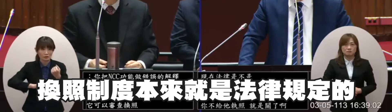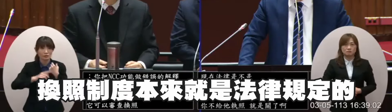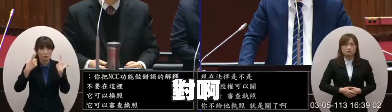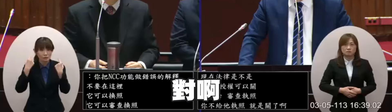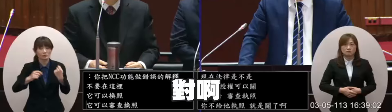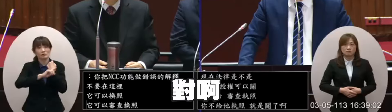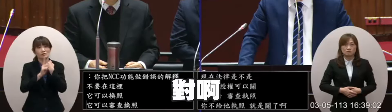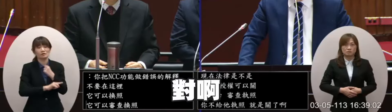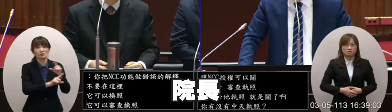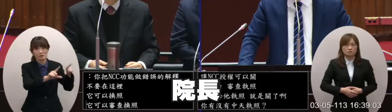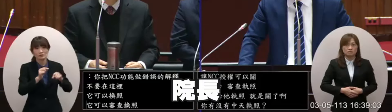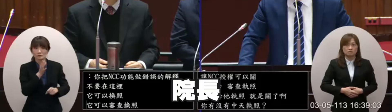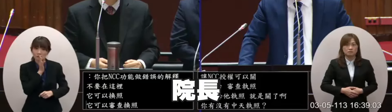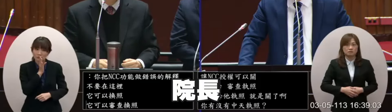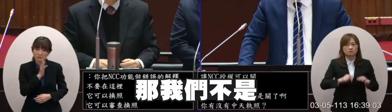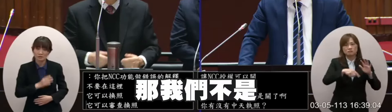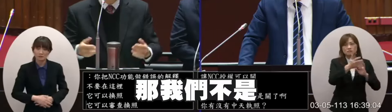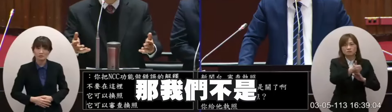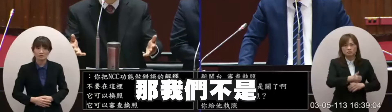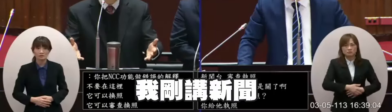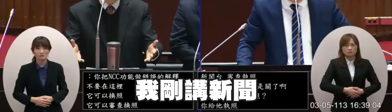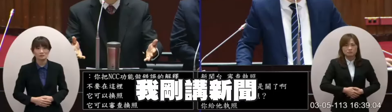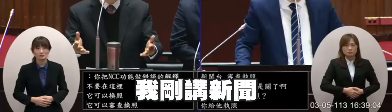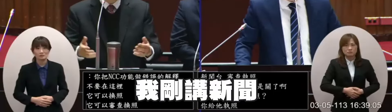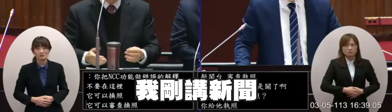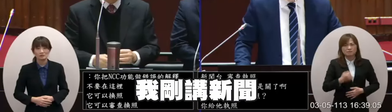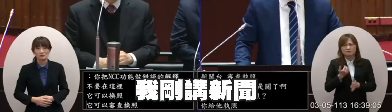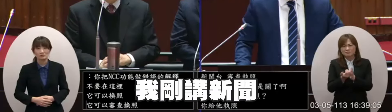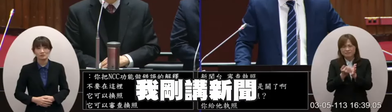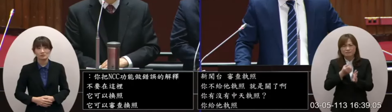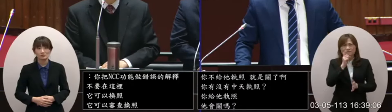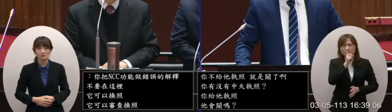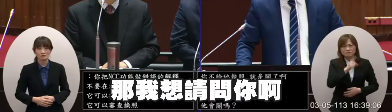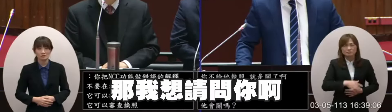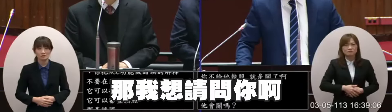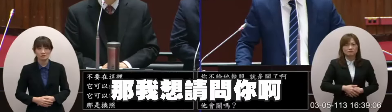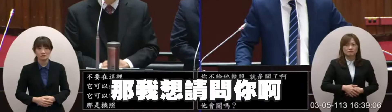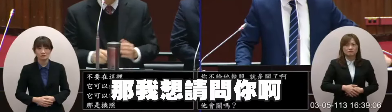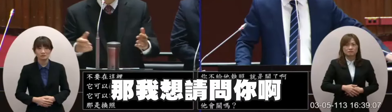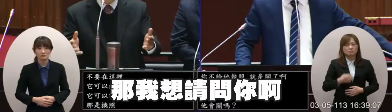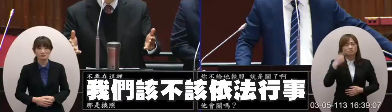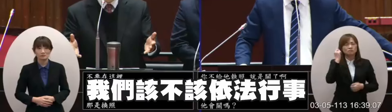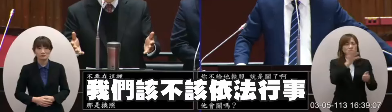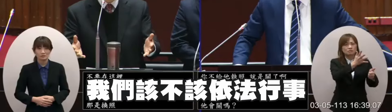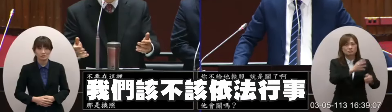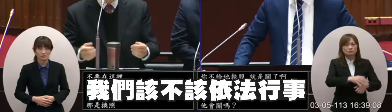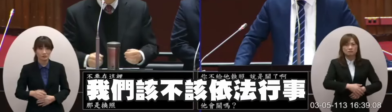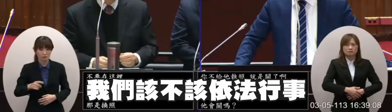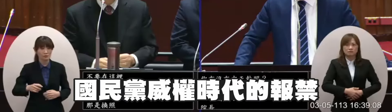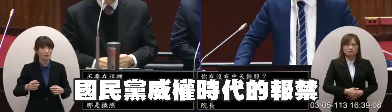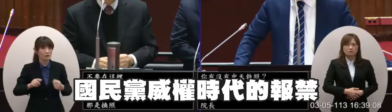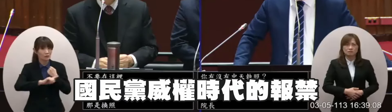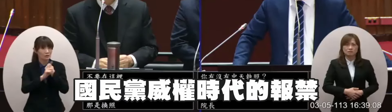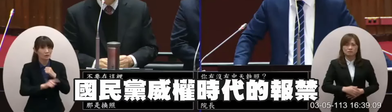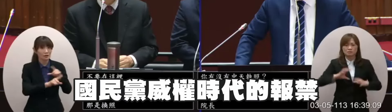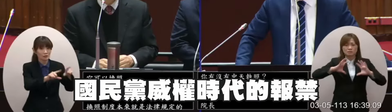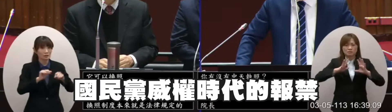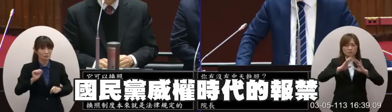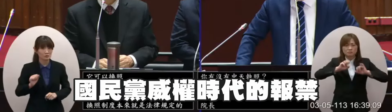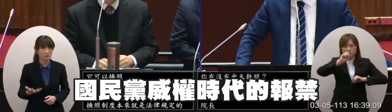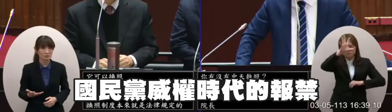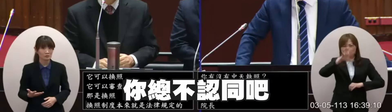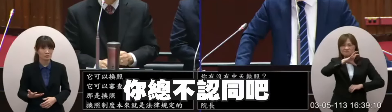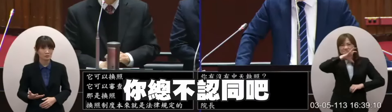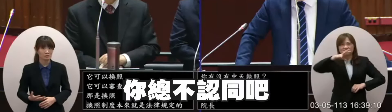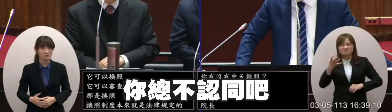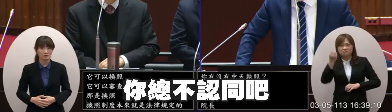定的、 啊。对啊。 院长， 那我们不是 我刚讲新闻 吗、欸？ 那我想请问你啊， 不该依法行事。 国民党威权时代